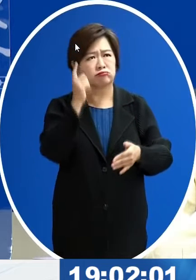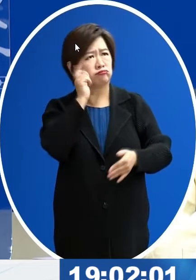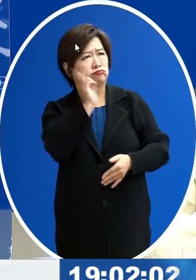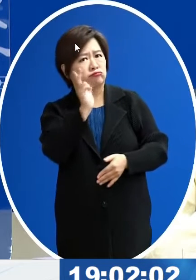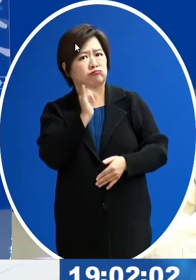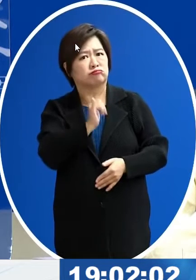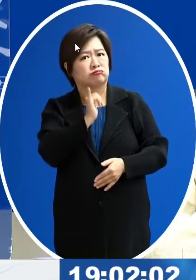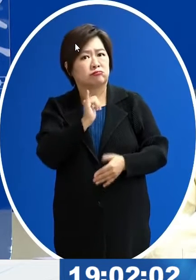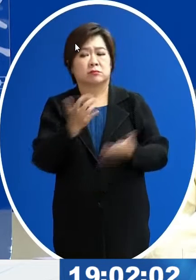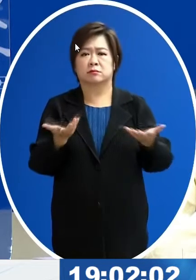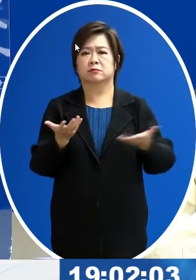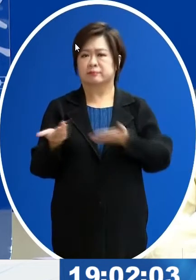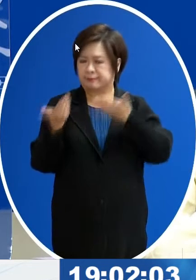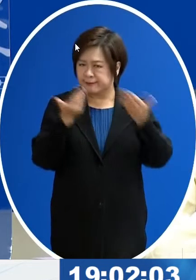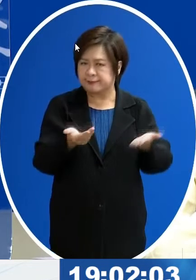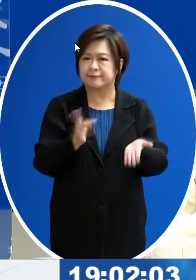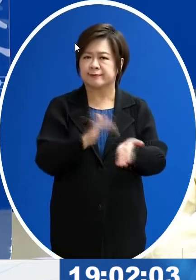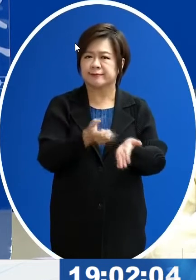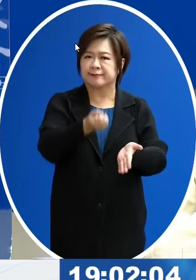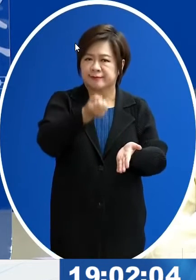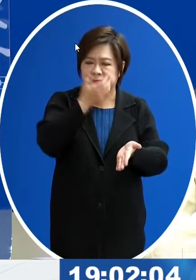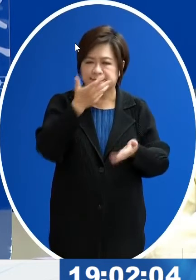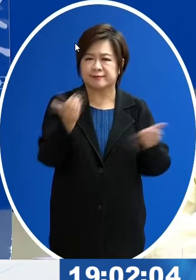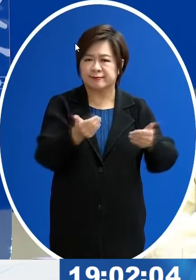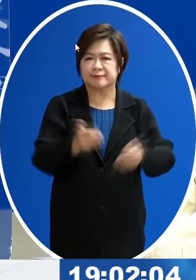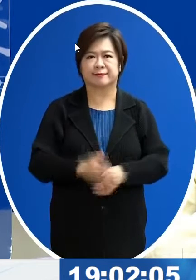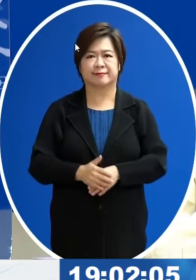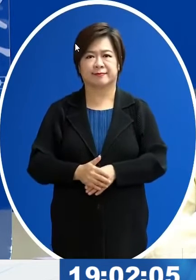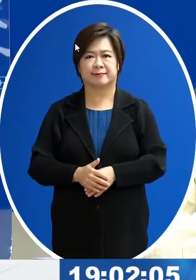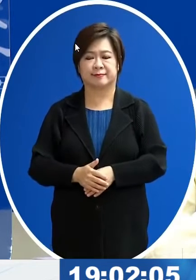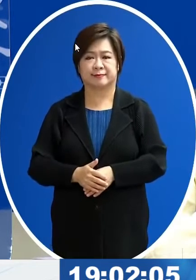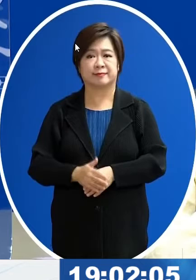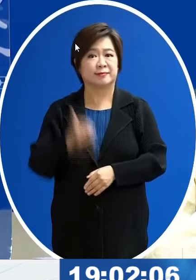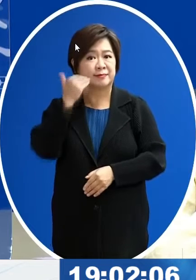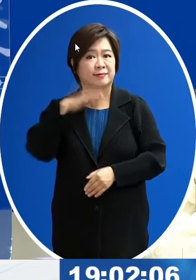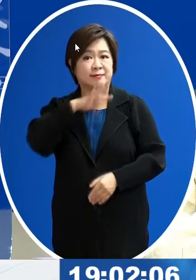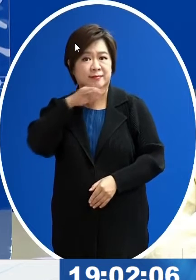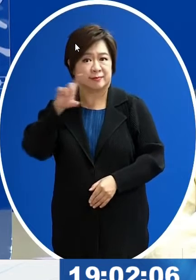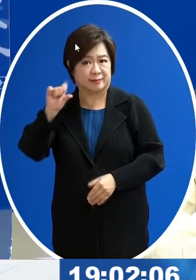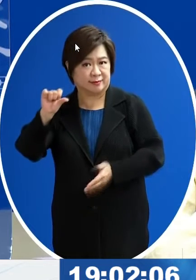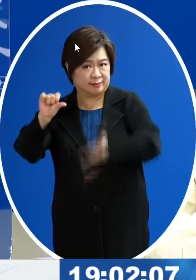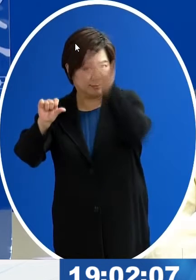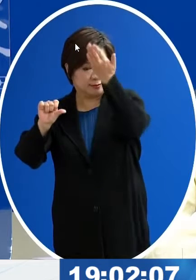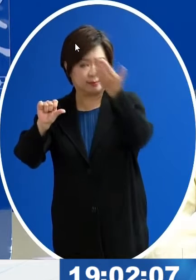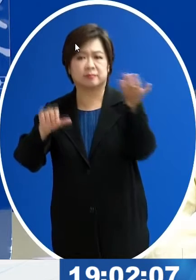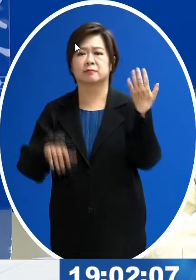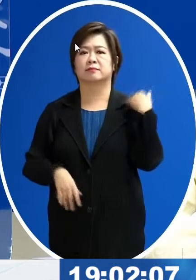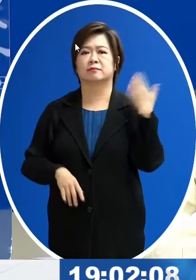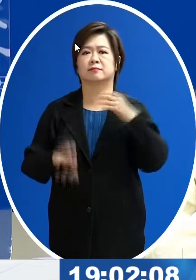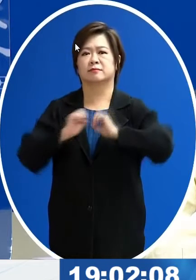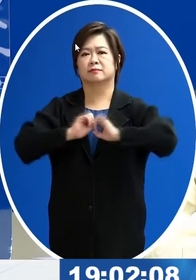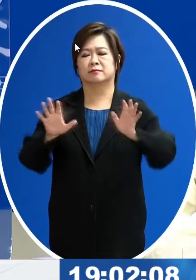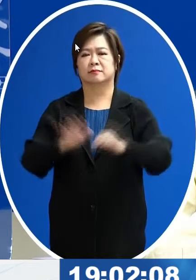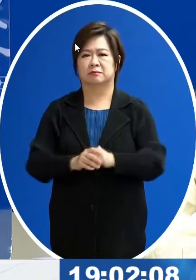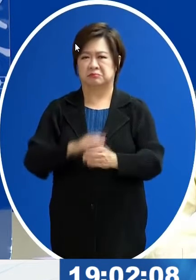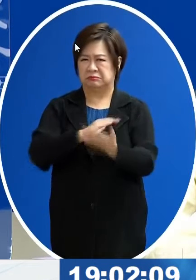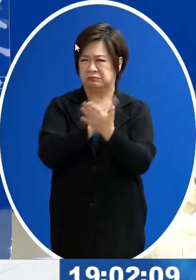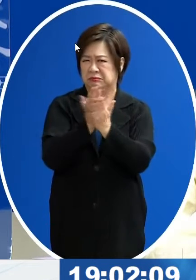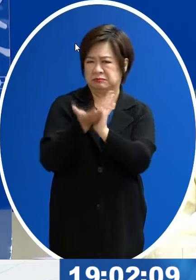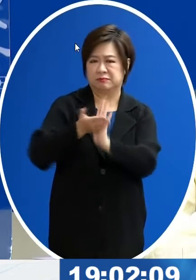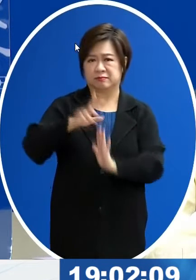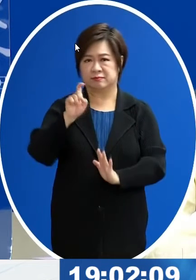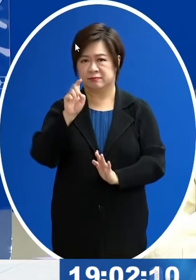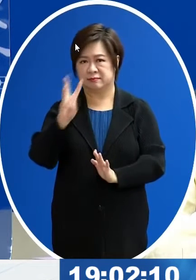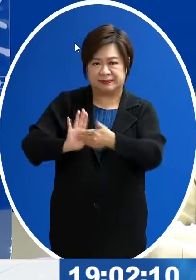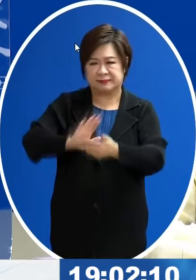个临床的评估哈，它符合有65岁以上，或者是我们先前有公布过哈，这个13种的重